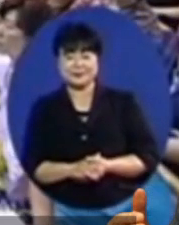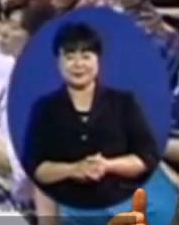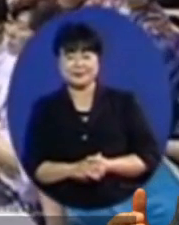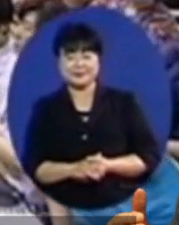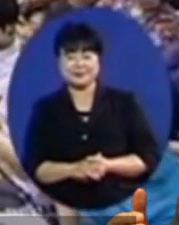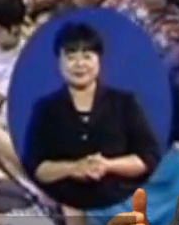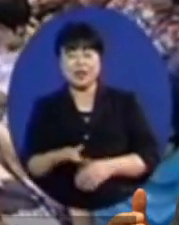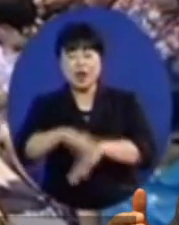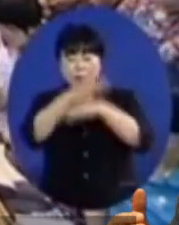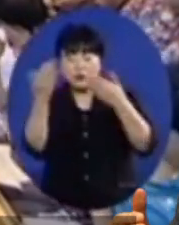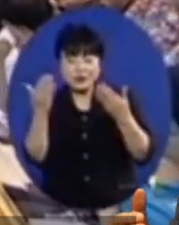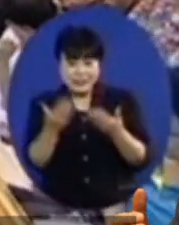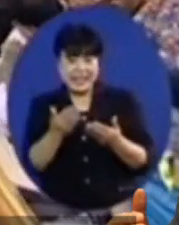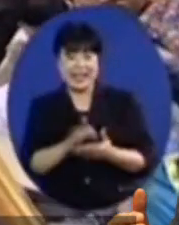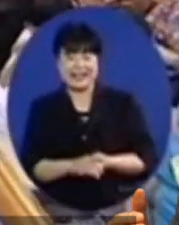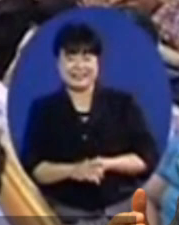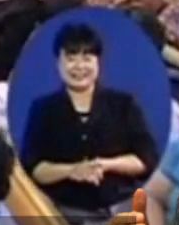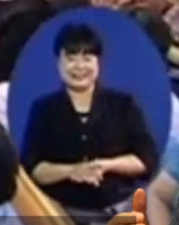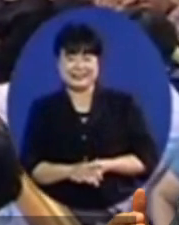모든 일에